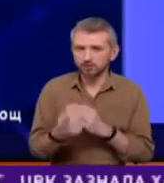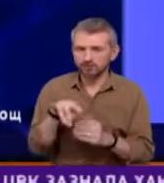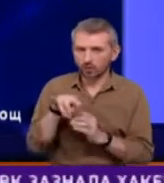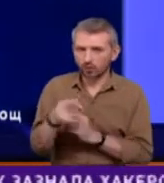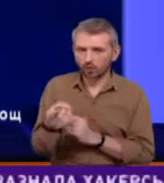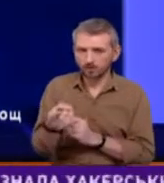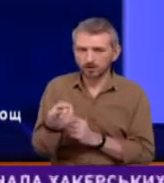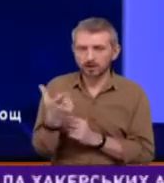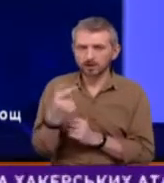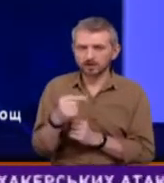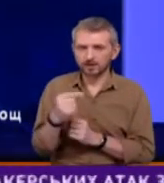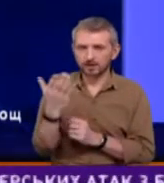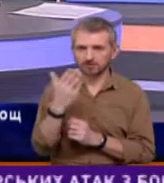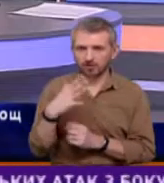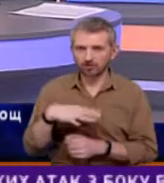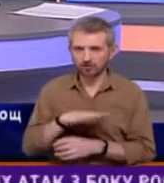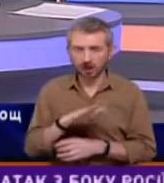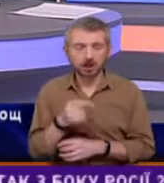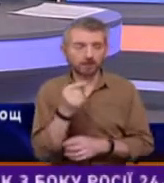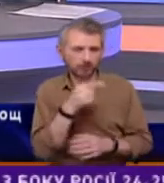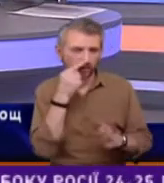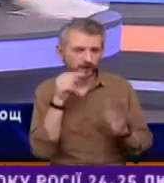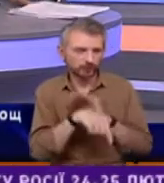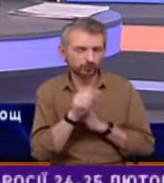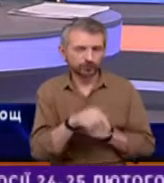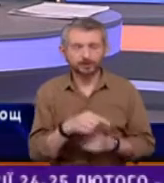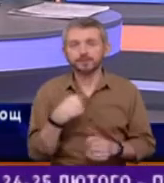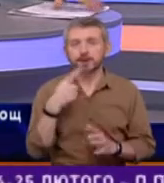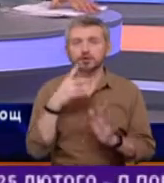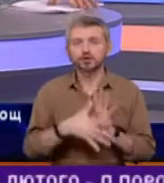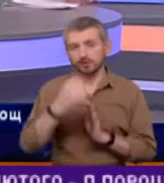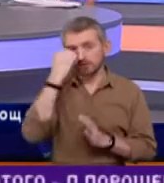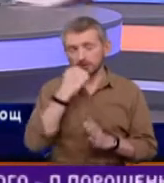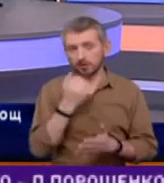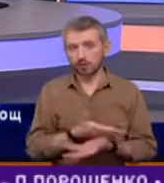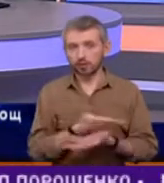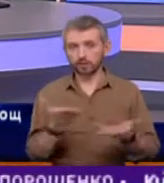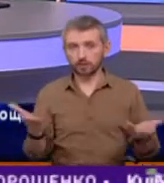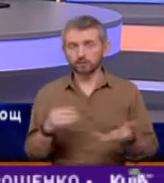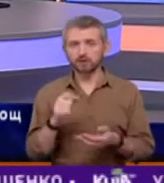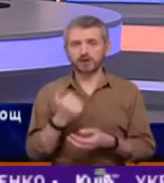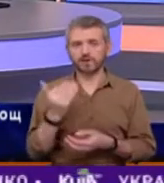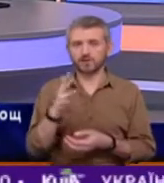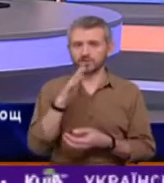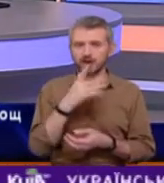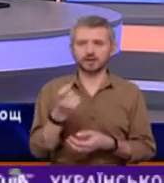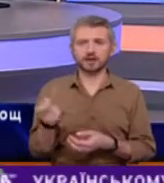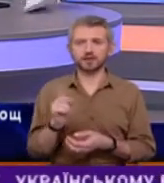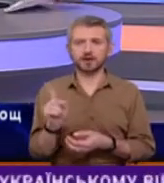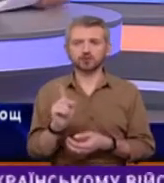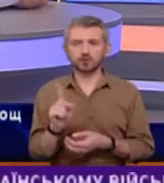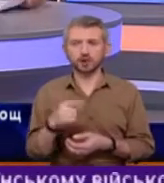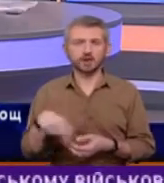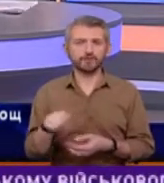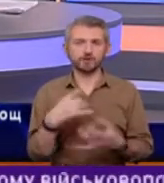там, де не чекали. І вони туди лізуть. Я зрозумів. Я дякую вам, панове, за ваш час і за те, що все ж таки